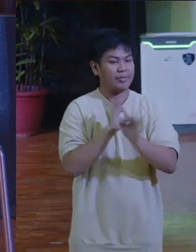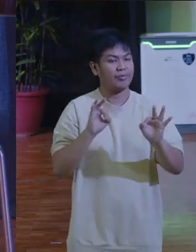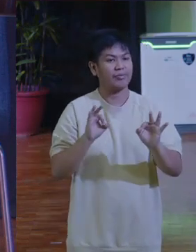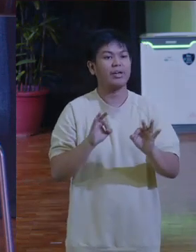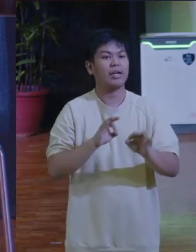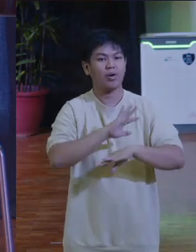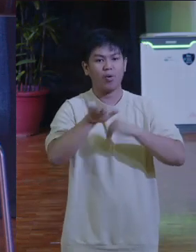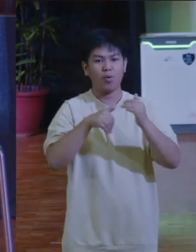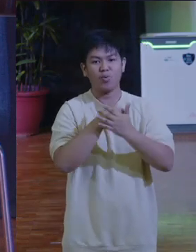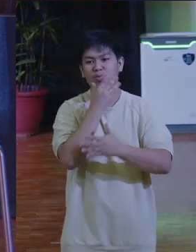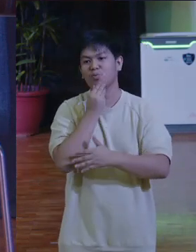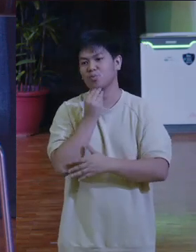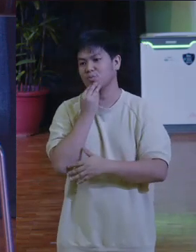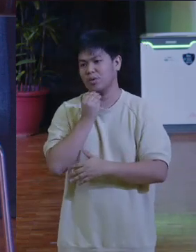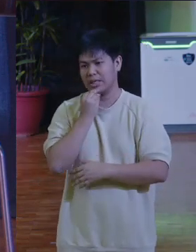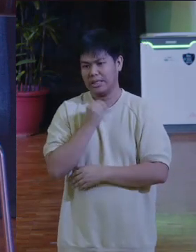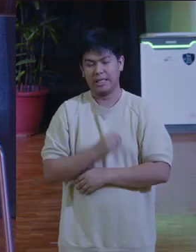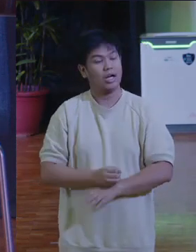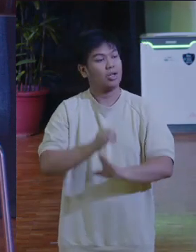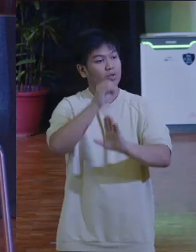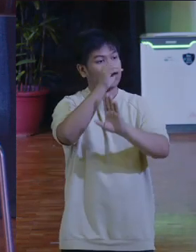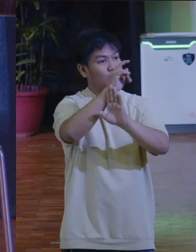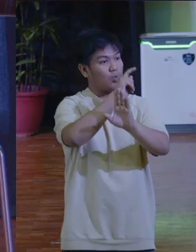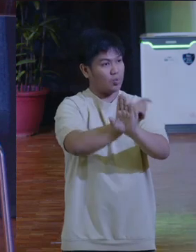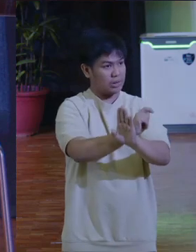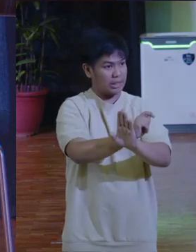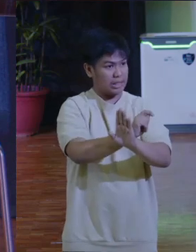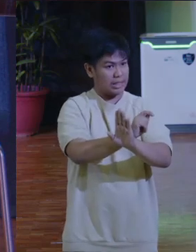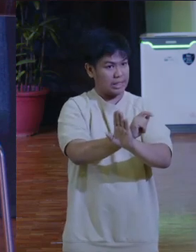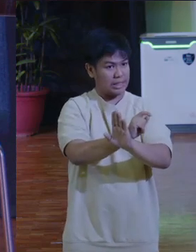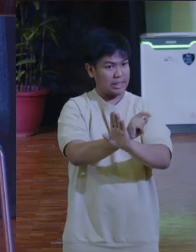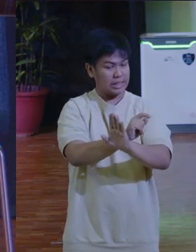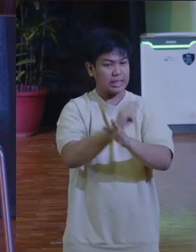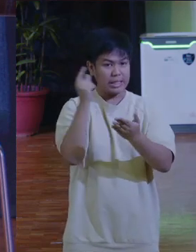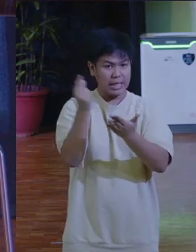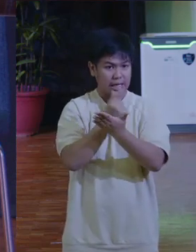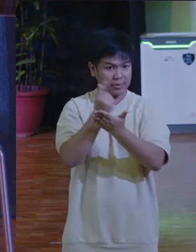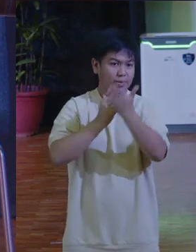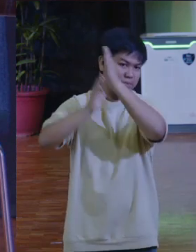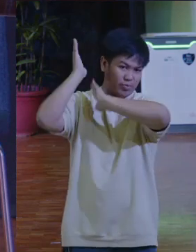niya. So ito ang good news. Ito ang good news. He